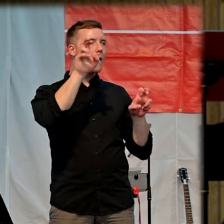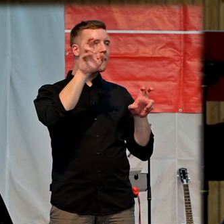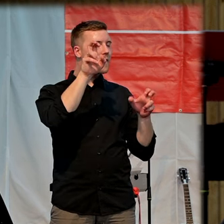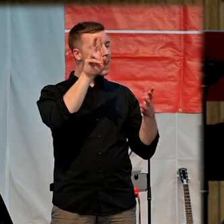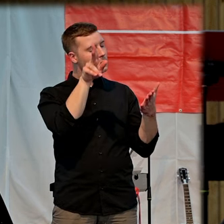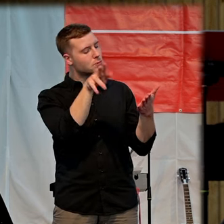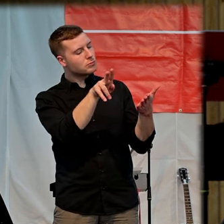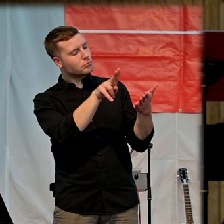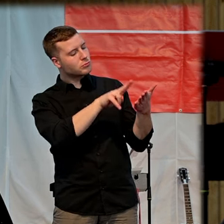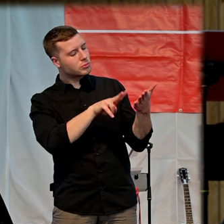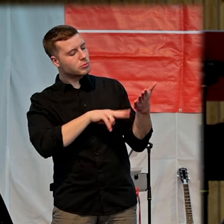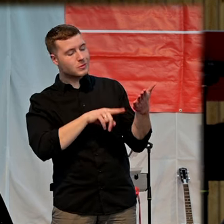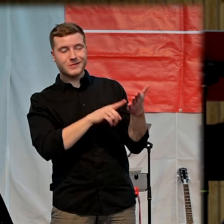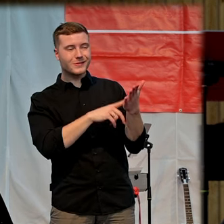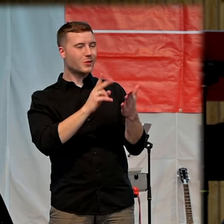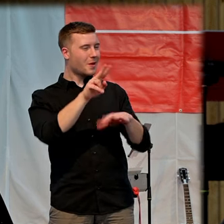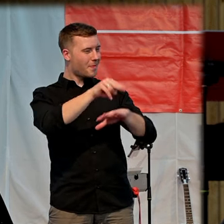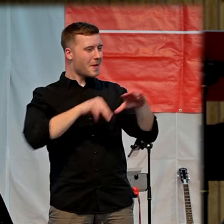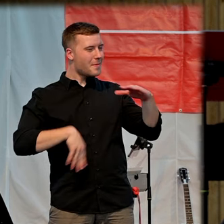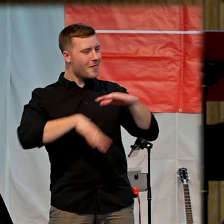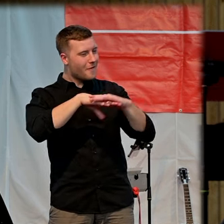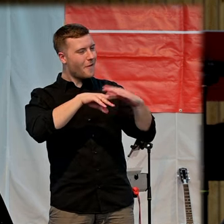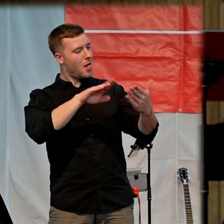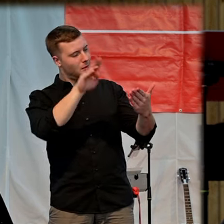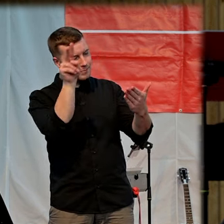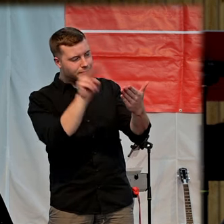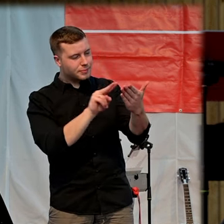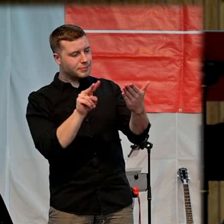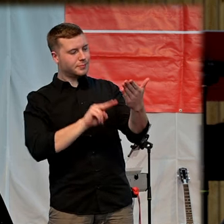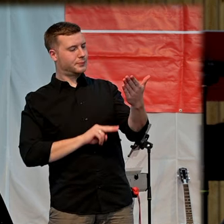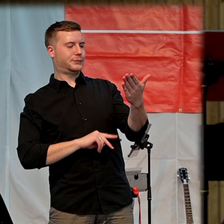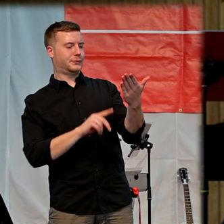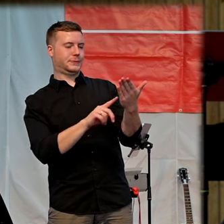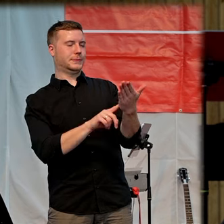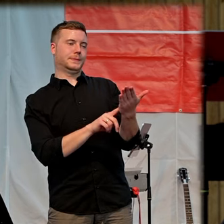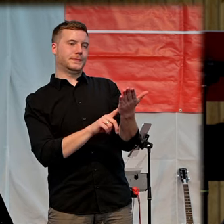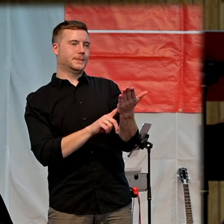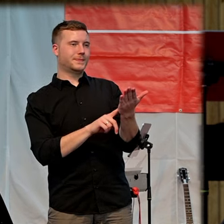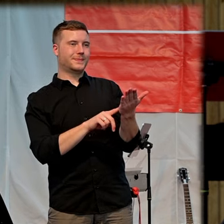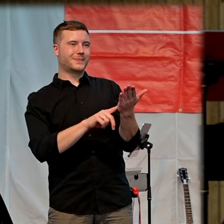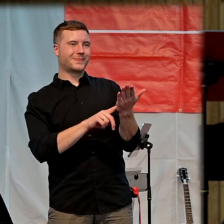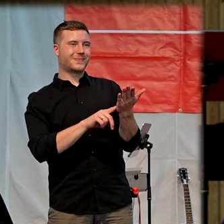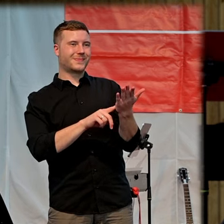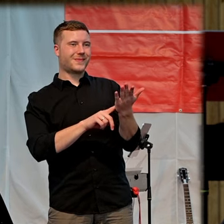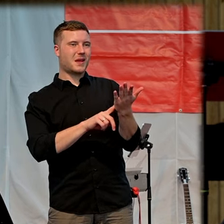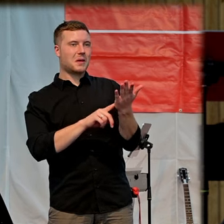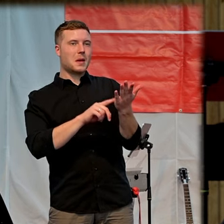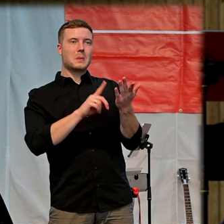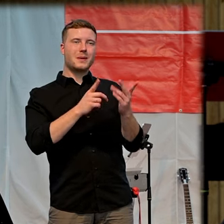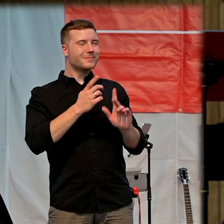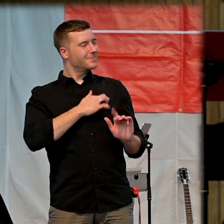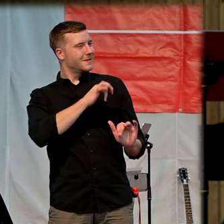meisten Häresien und Spaltungen entstehen nicht, weil die Menschen die Bibel ablehnen, sondern weil sie